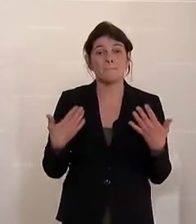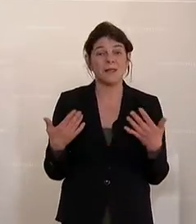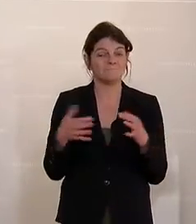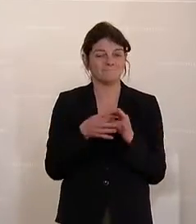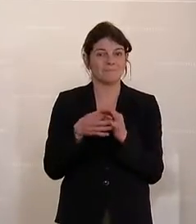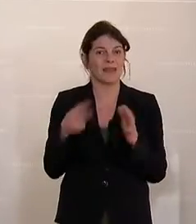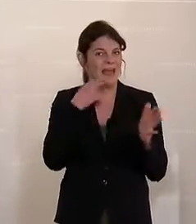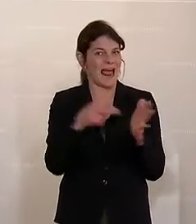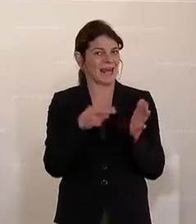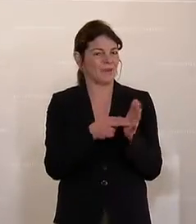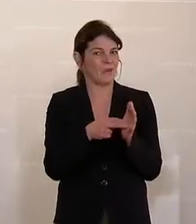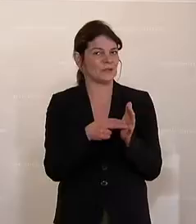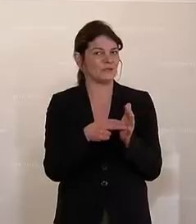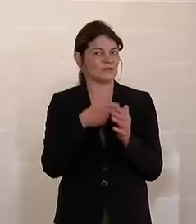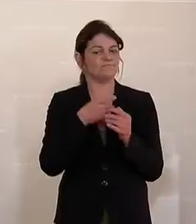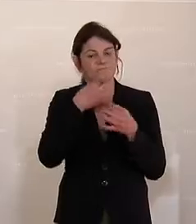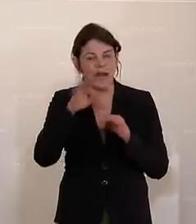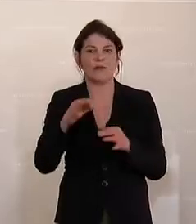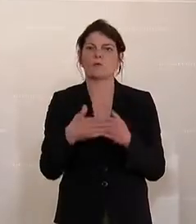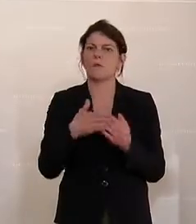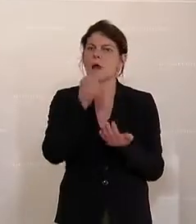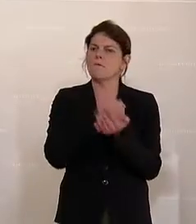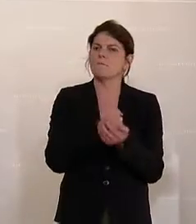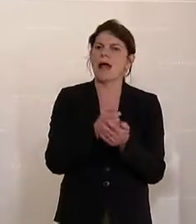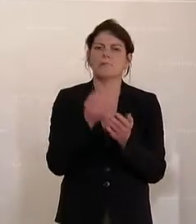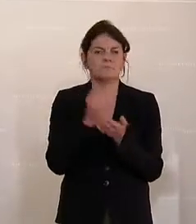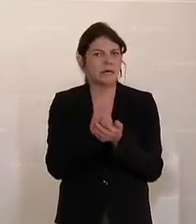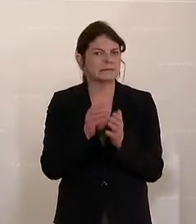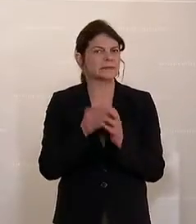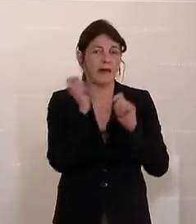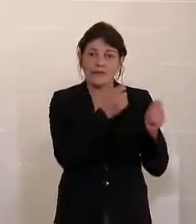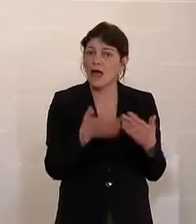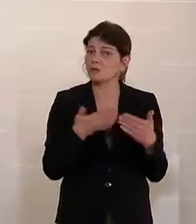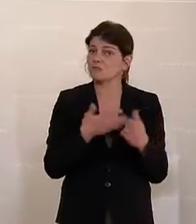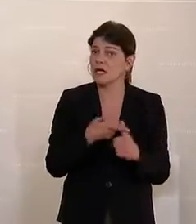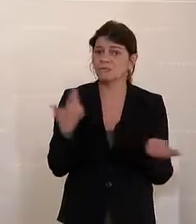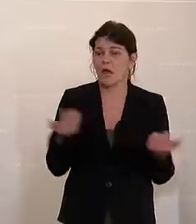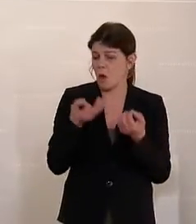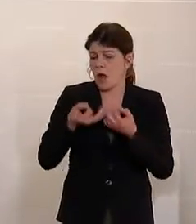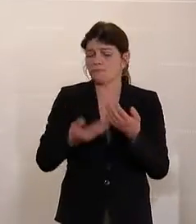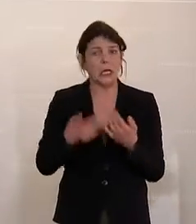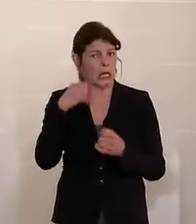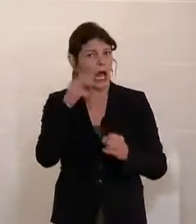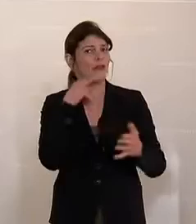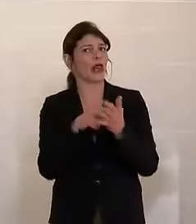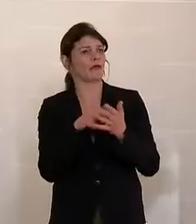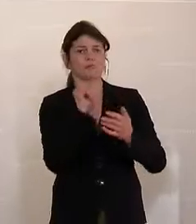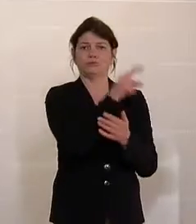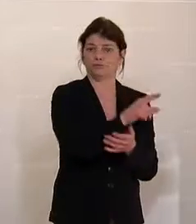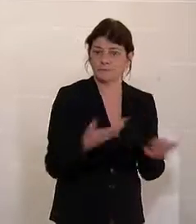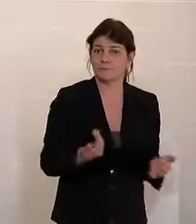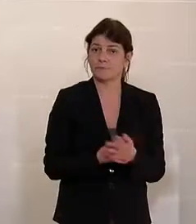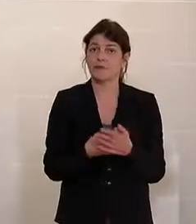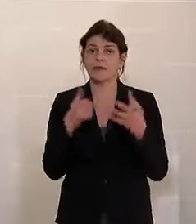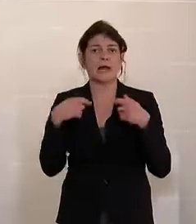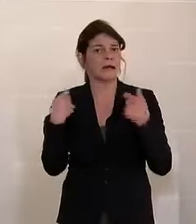elektronische Erledigen, zum Beispiel eines Passantrags oder was auch immer betrifft. Und hier gibt es natürlich noch einmal